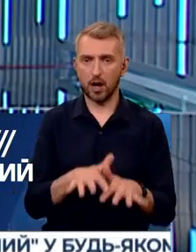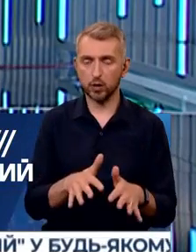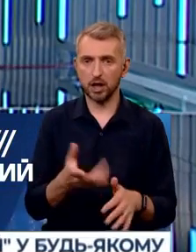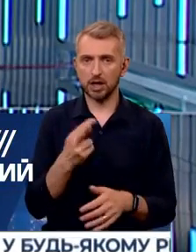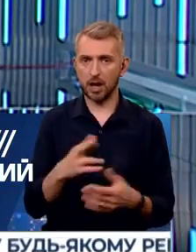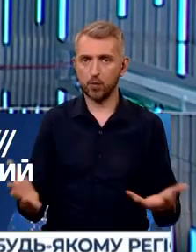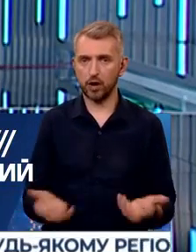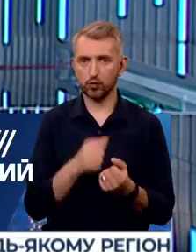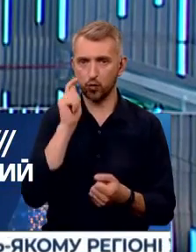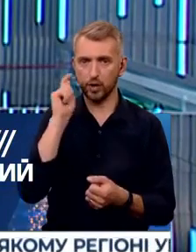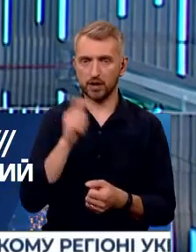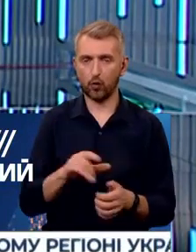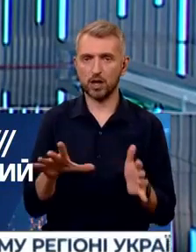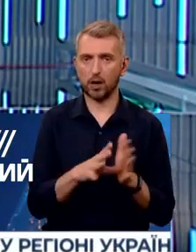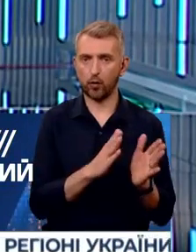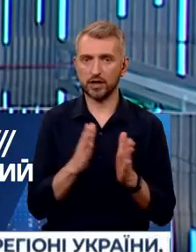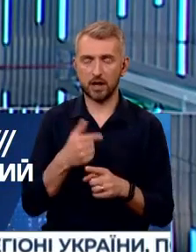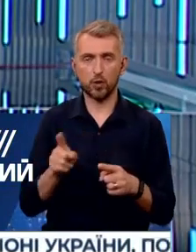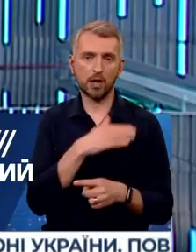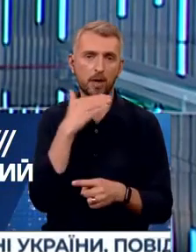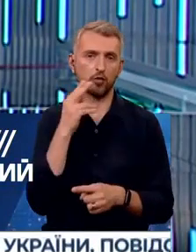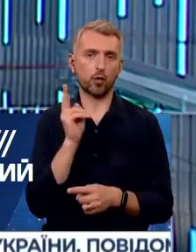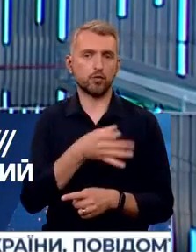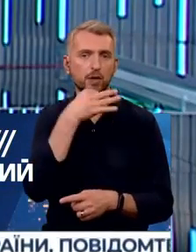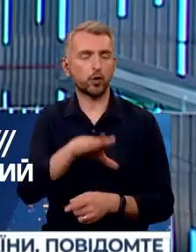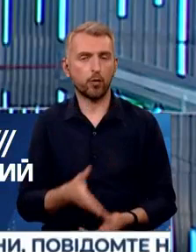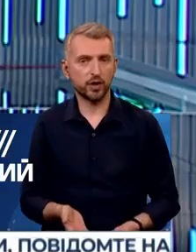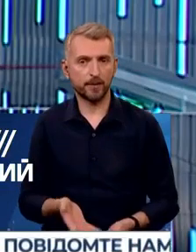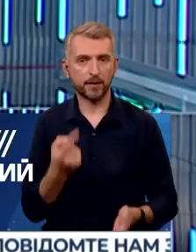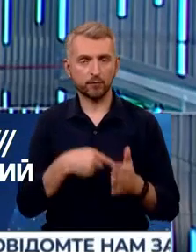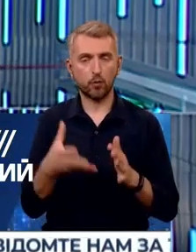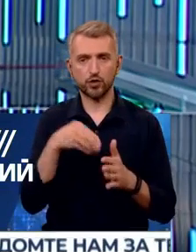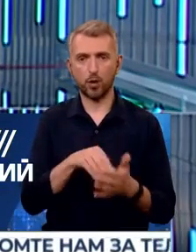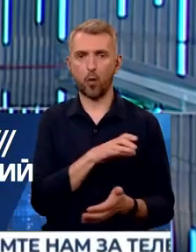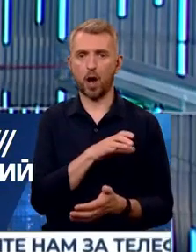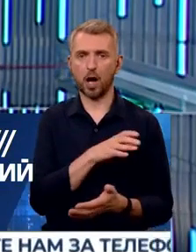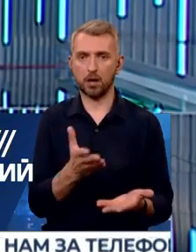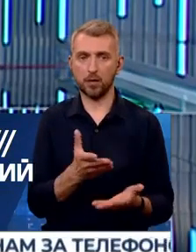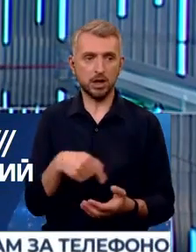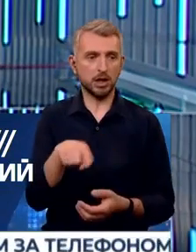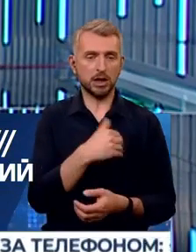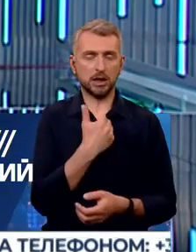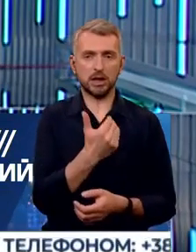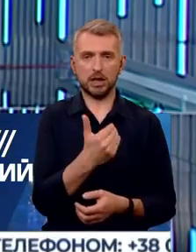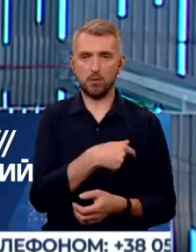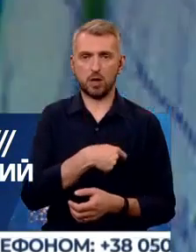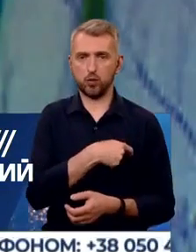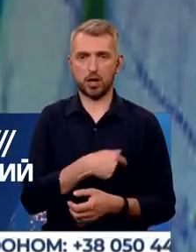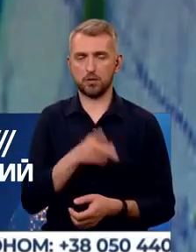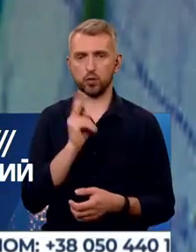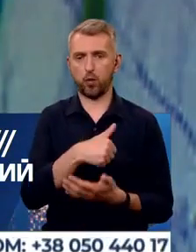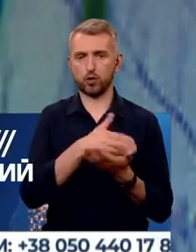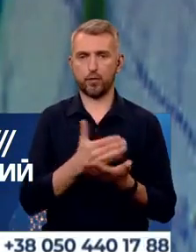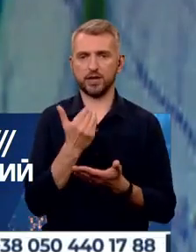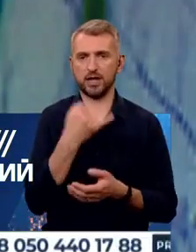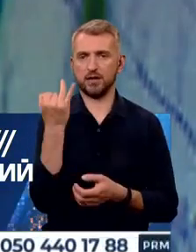для порятунку української енергосистеми, це багатьом кому не подобається, у тому числі і олігархам, і їхнім депутатам, які обслуговують